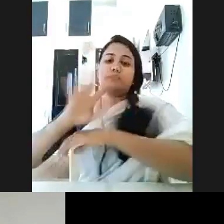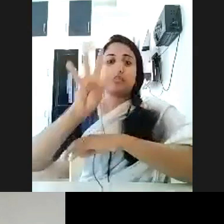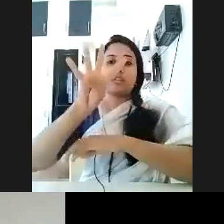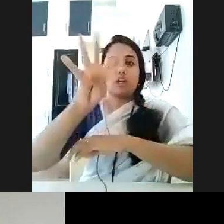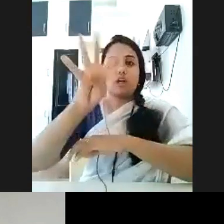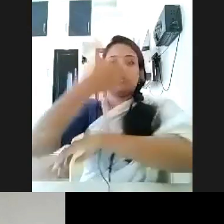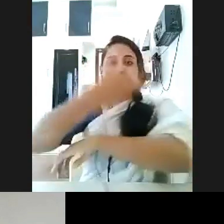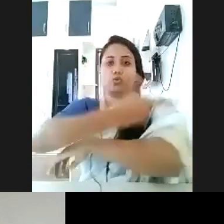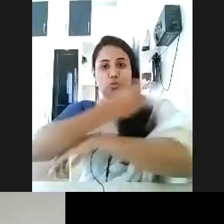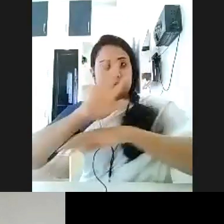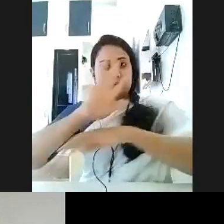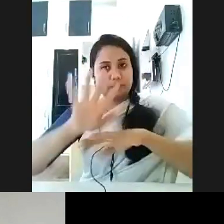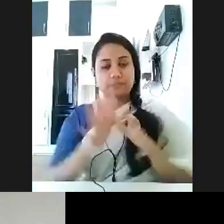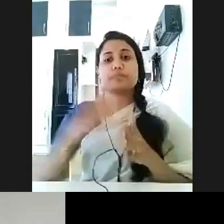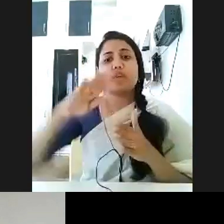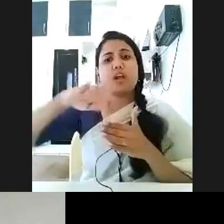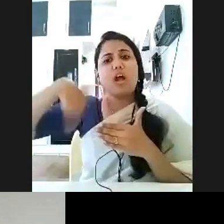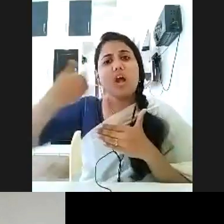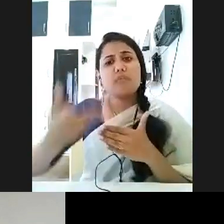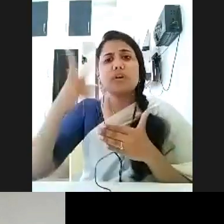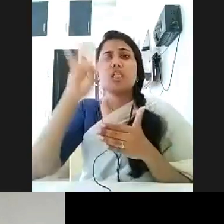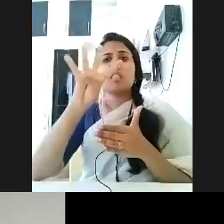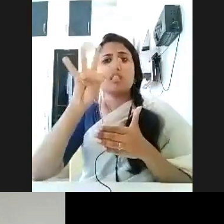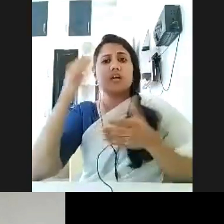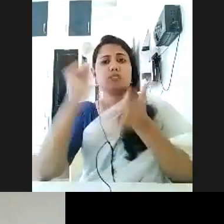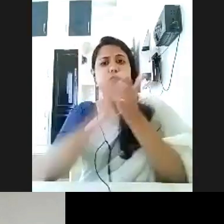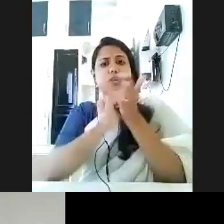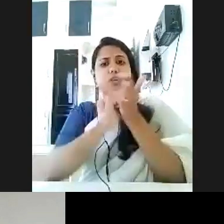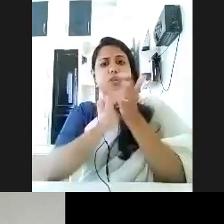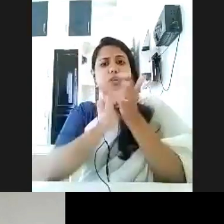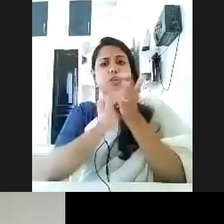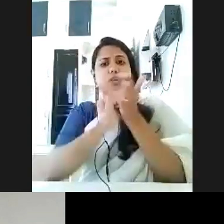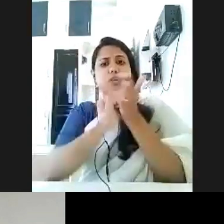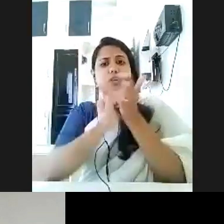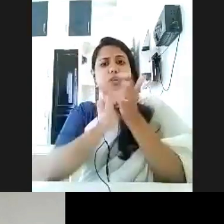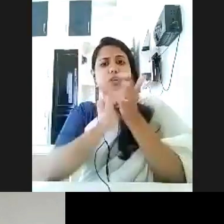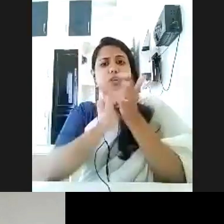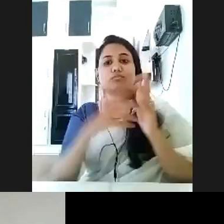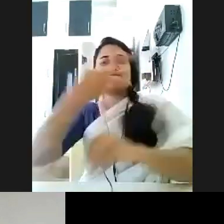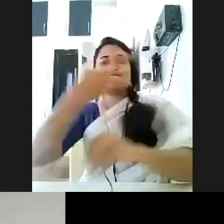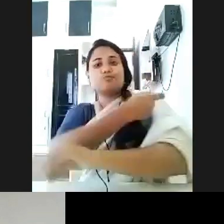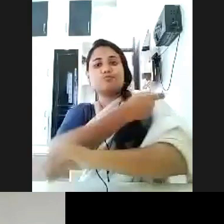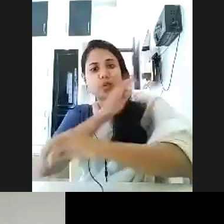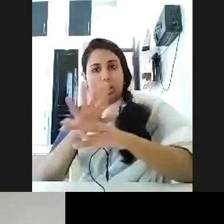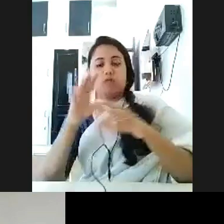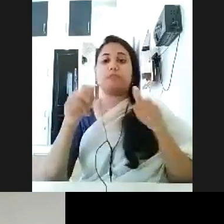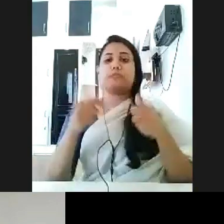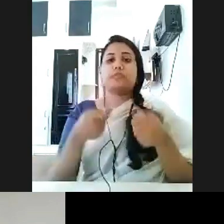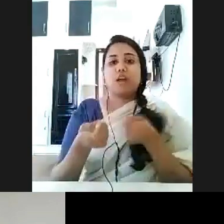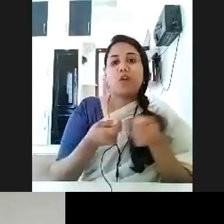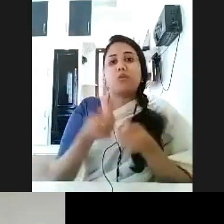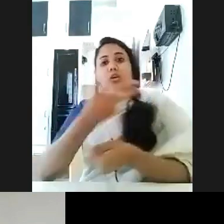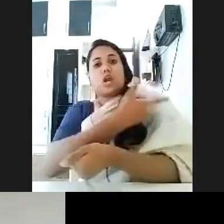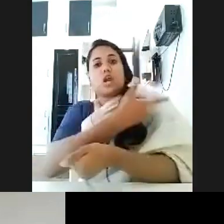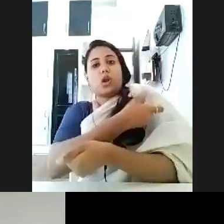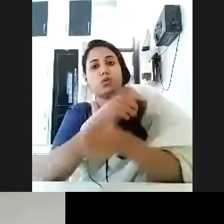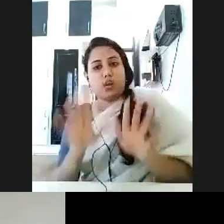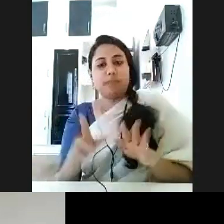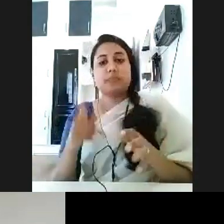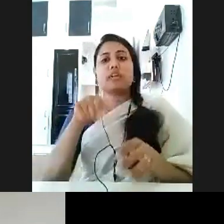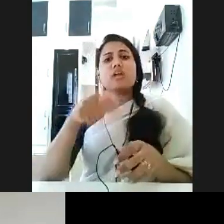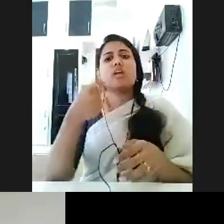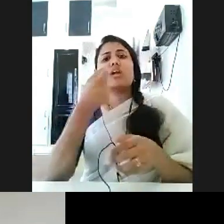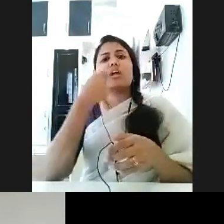അത് കഴിഞ്ഞതിന് ശേഷം എല്ലാ 4 മാസം കൂടുമ്പോഴും മെയിൻ്റനൻസ് ഡോസ് കാര്യങ്ങൾ വേണ്ടി വരും. ഓൺലി തിങ് ഇസ് ഈ മരുന്ന് നമുക്ക് ലൈഫ് ലോങ്